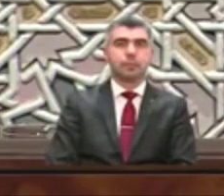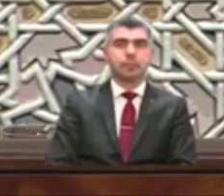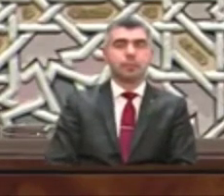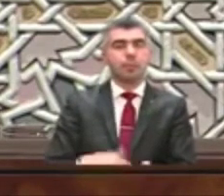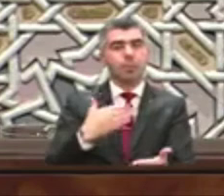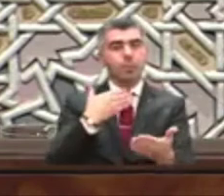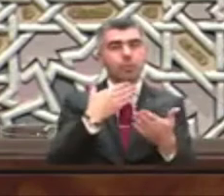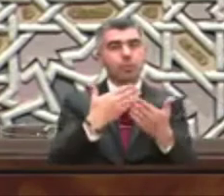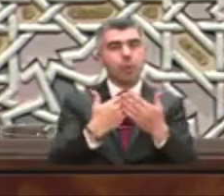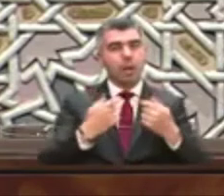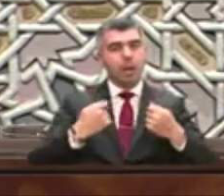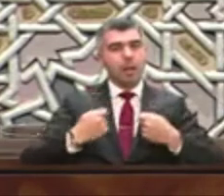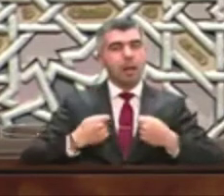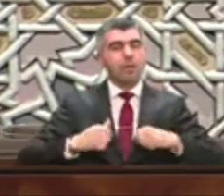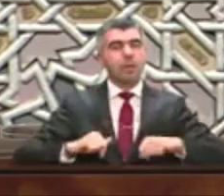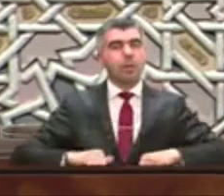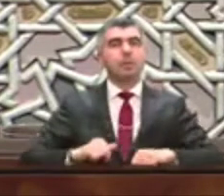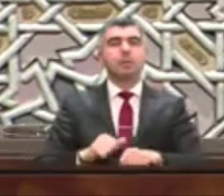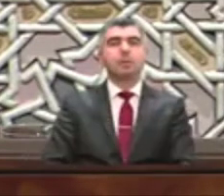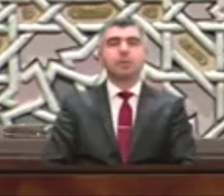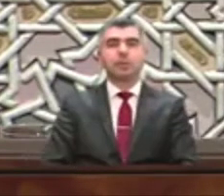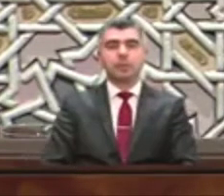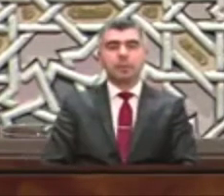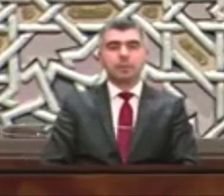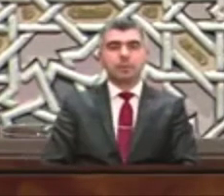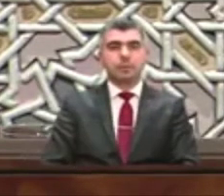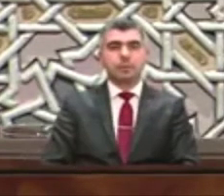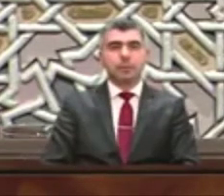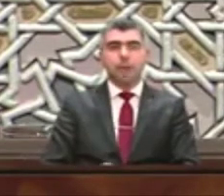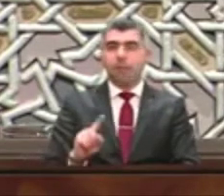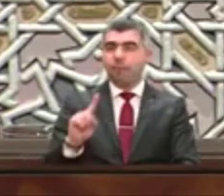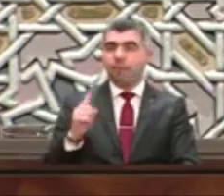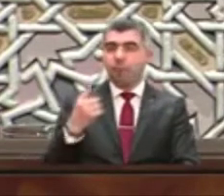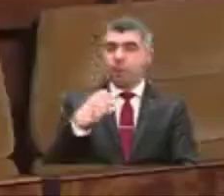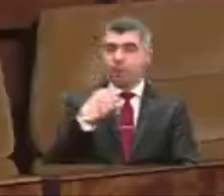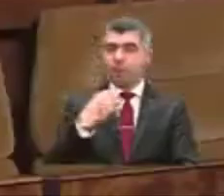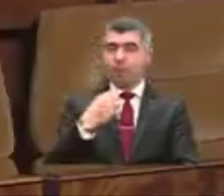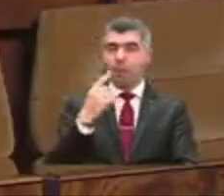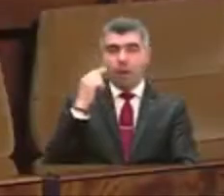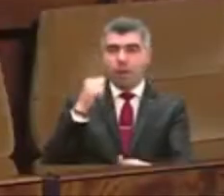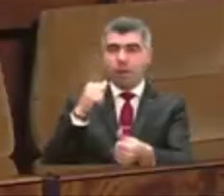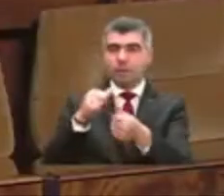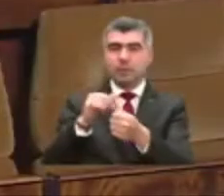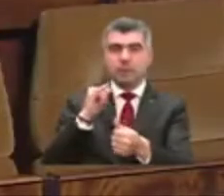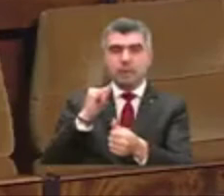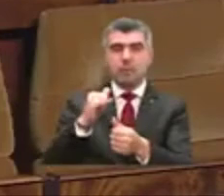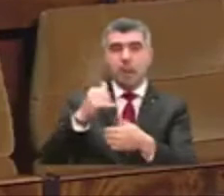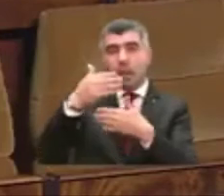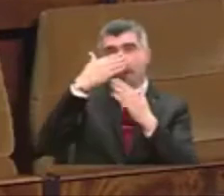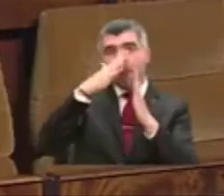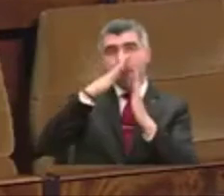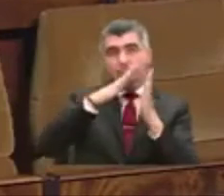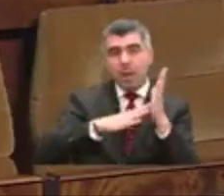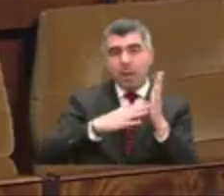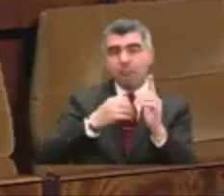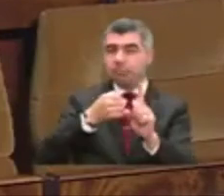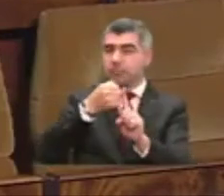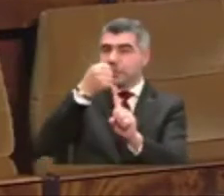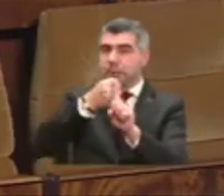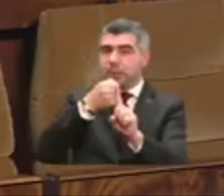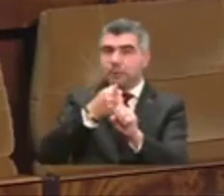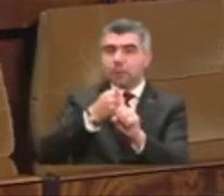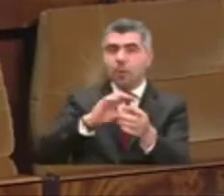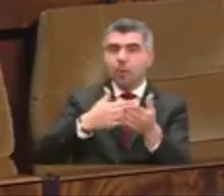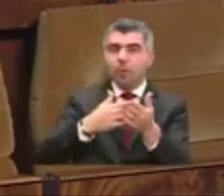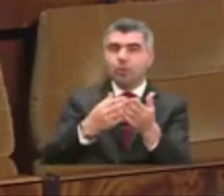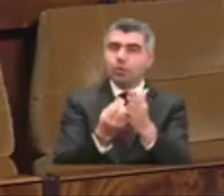شكرا سيد الرئيس. سيد الوزير، بدايه لابد من التذكير بما حققه المغرب من انجازات وشيده